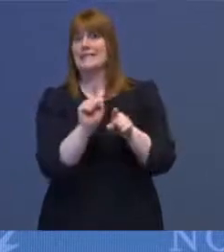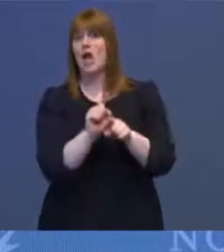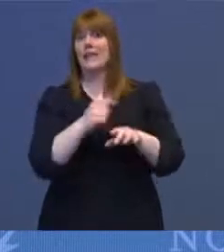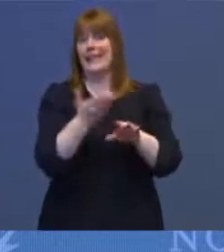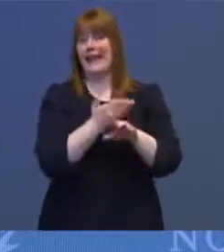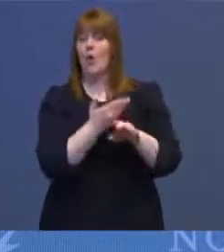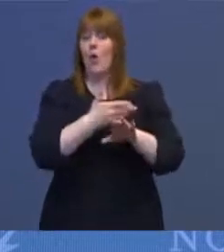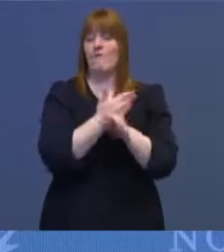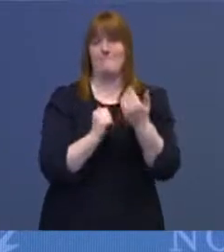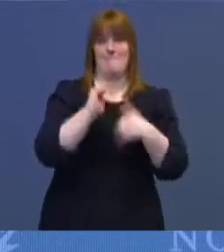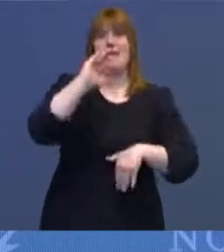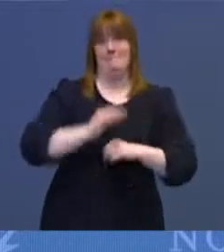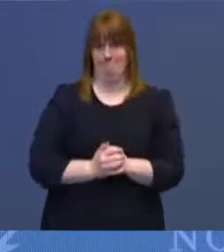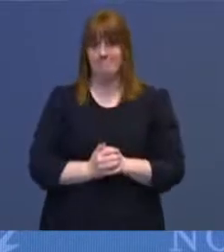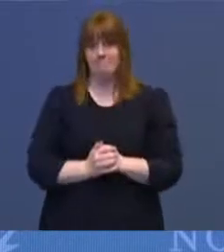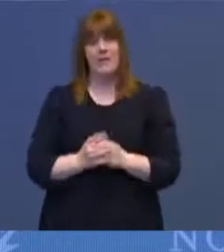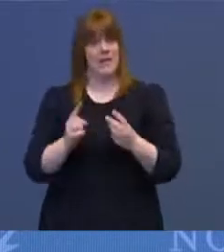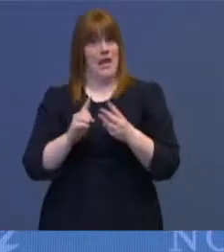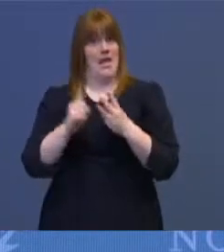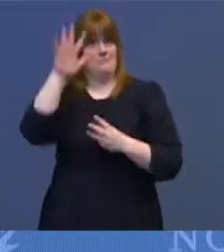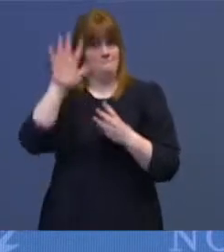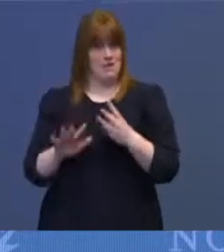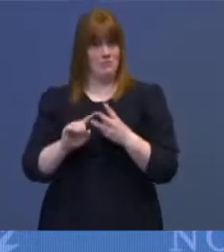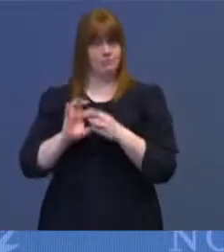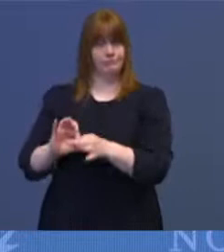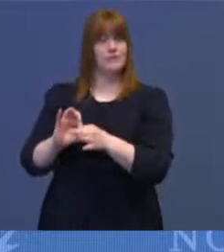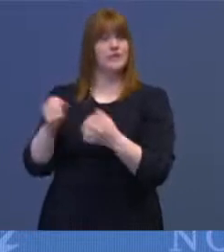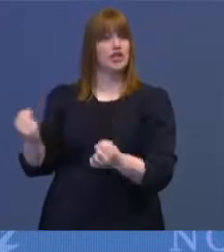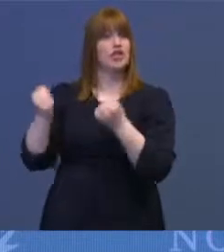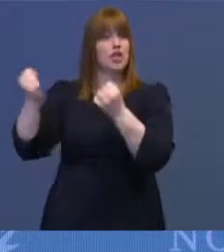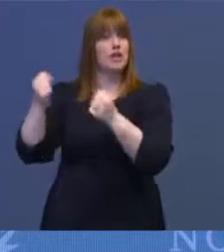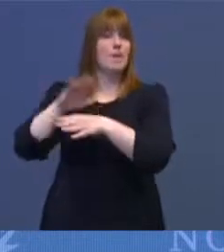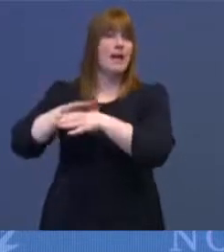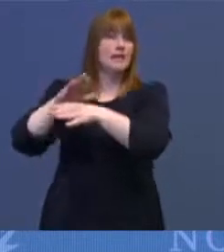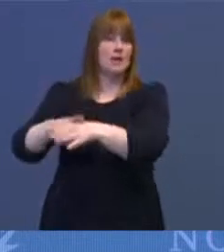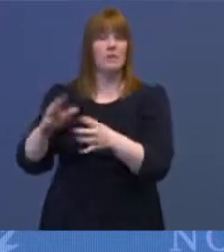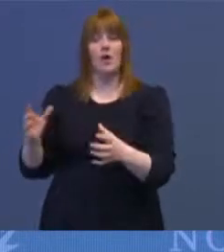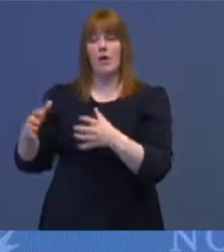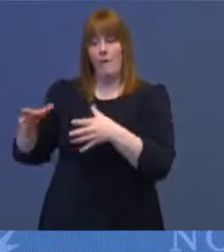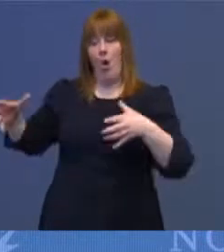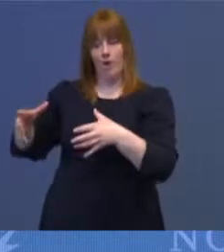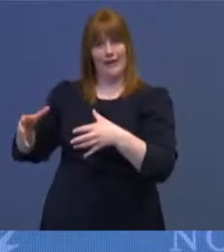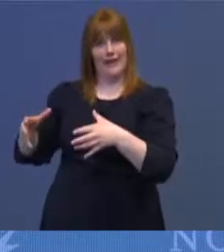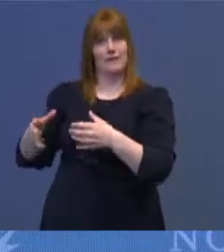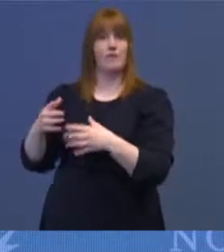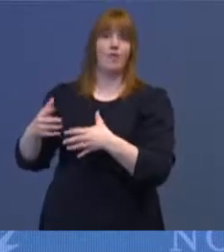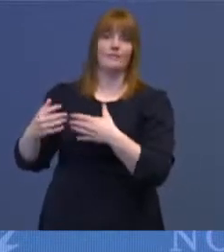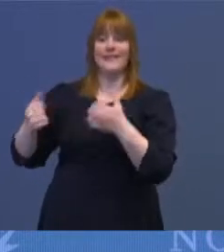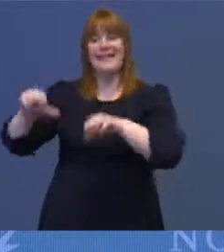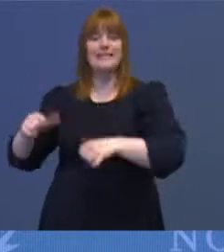mer. 1 milliard går til å styrke beredskapsbeholdningene for krise og krig. Vi vil